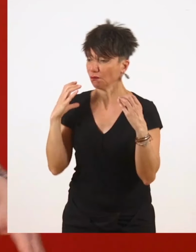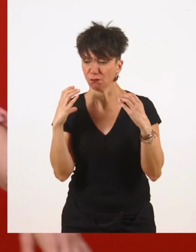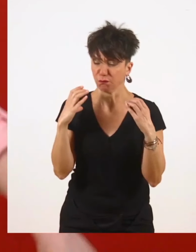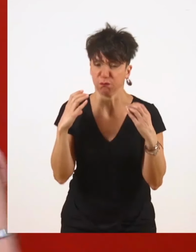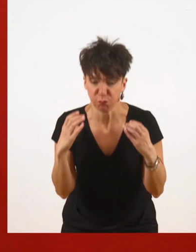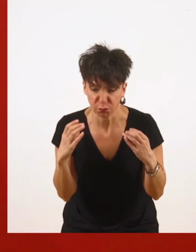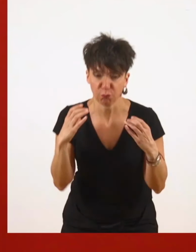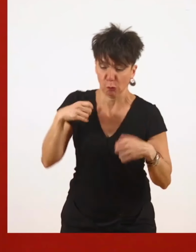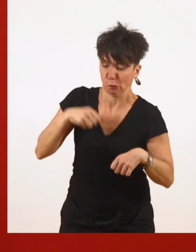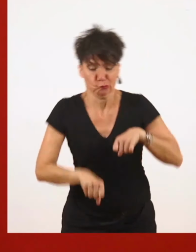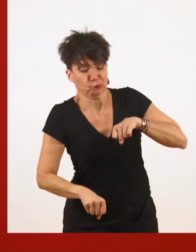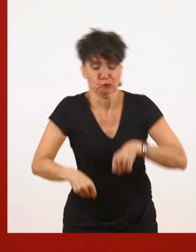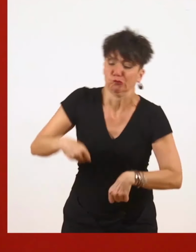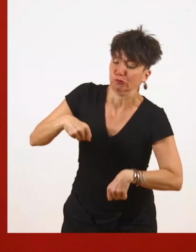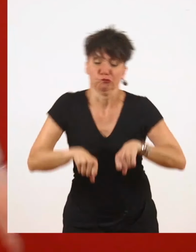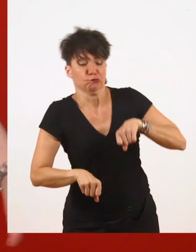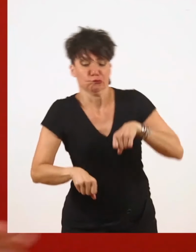τέλος πάντων.